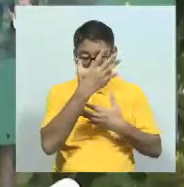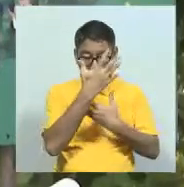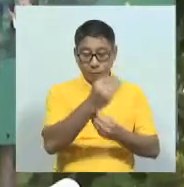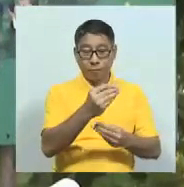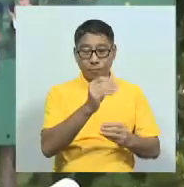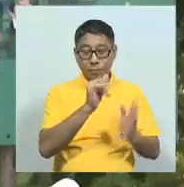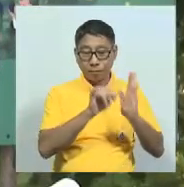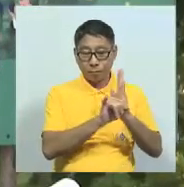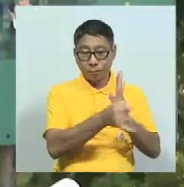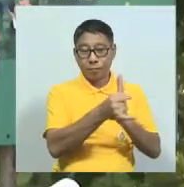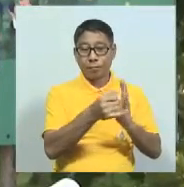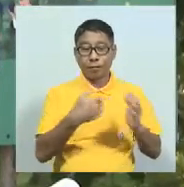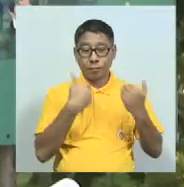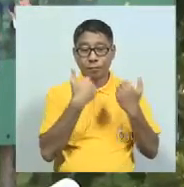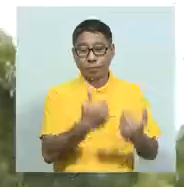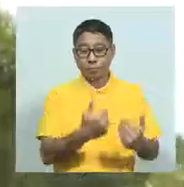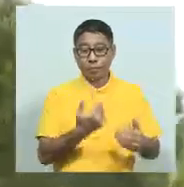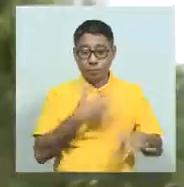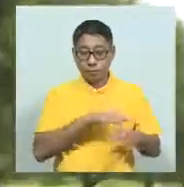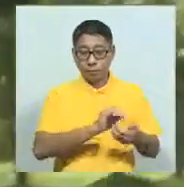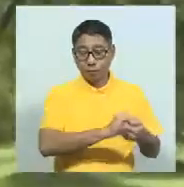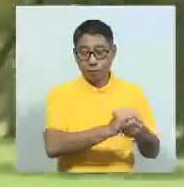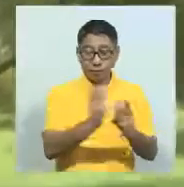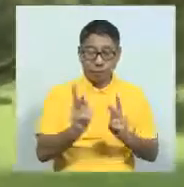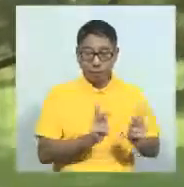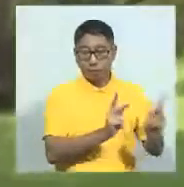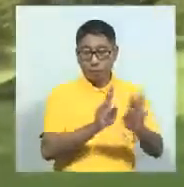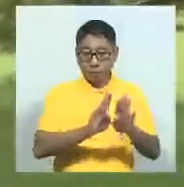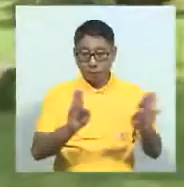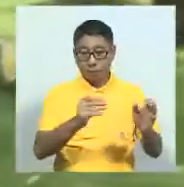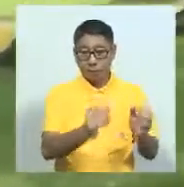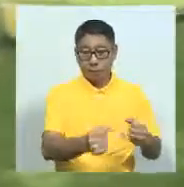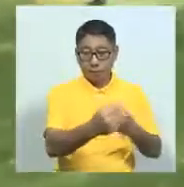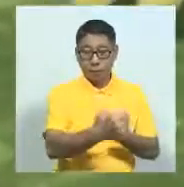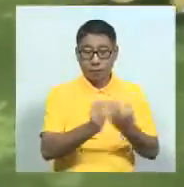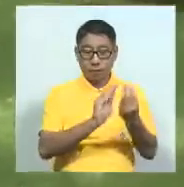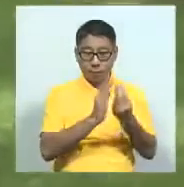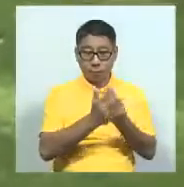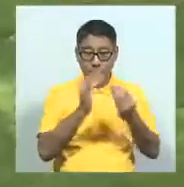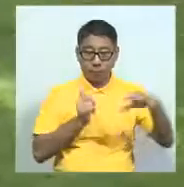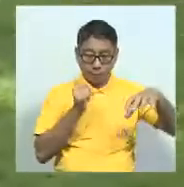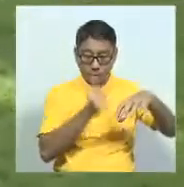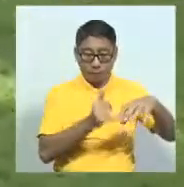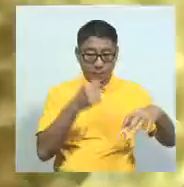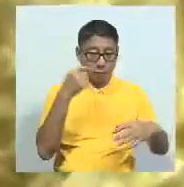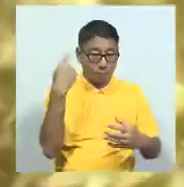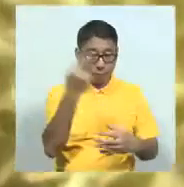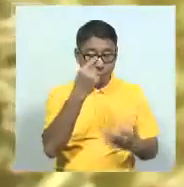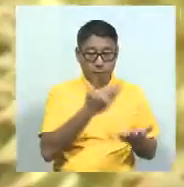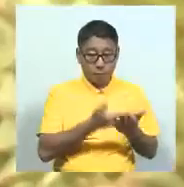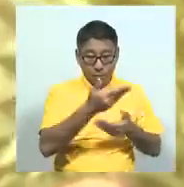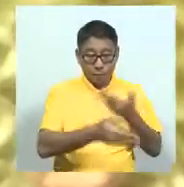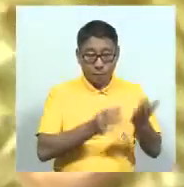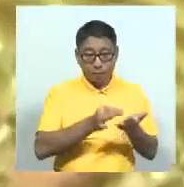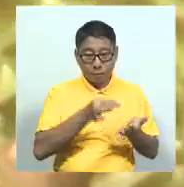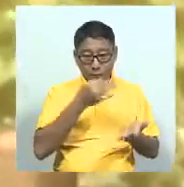ไม้ของจังหวัดจันทบุรีที่เข้าร่วมกิจกรรมเปิดสวนผลไม้ให้นักท่องเที่ยวได้เข้ามาชิมชมและช็อปผล